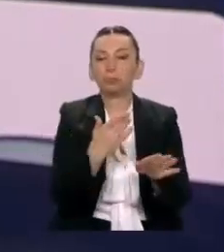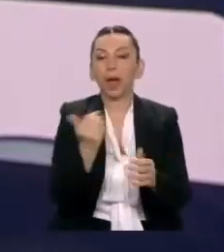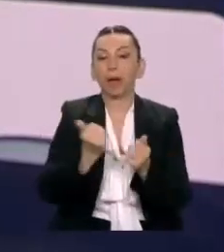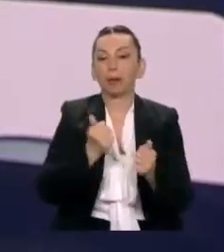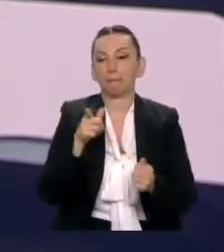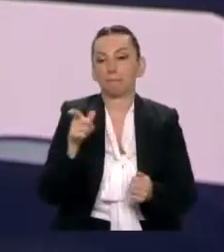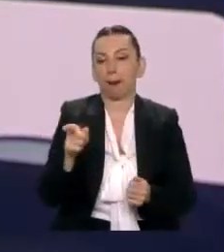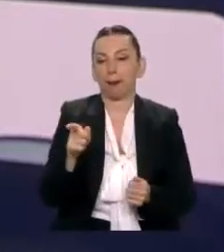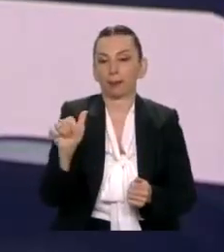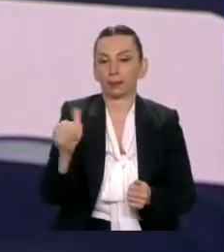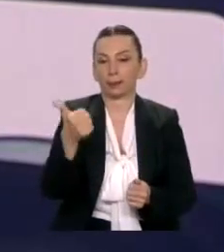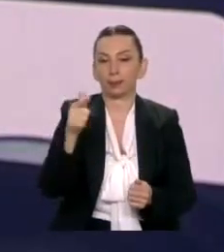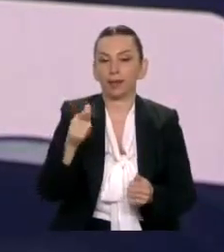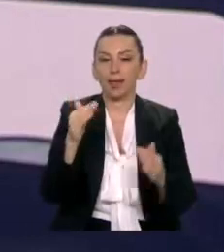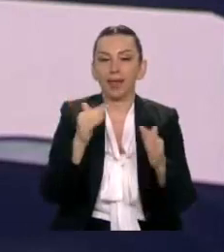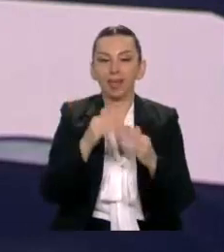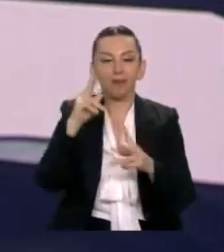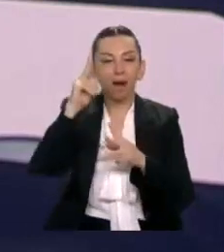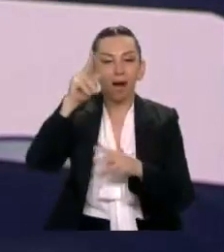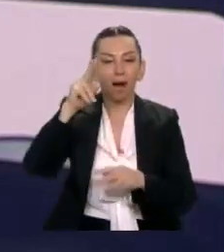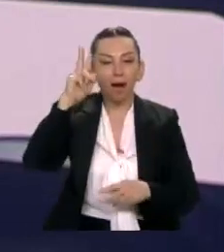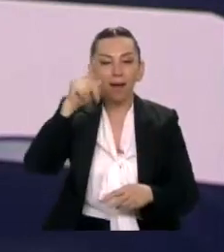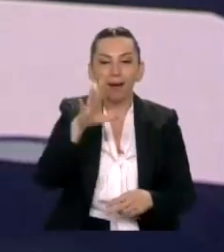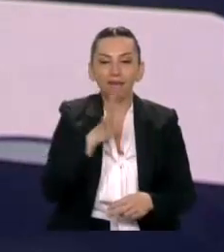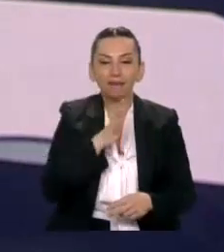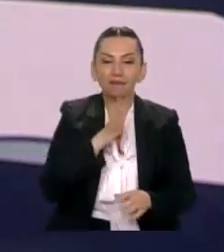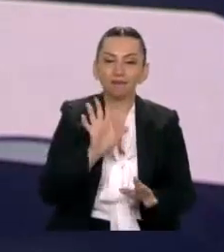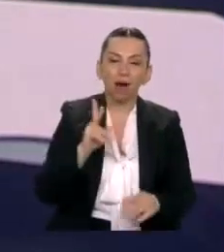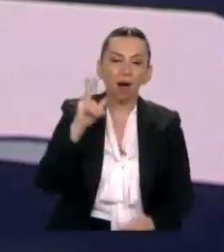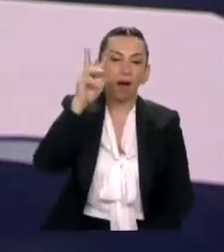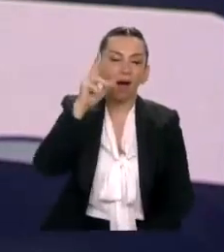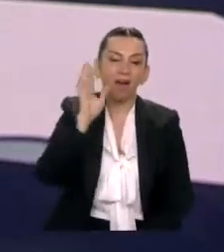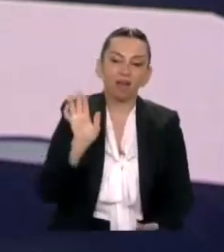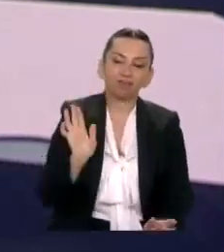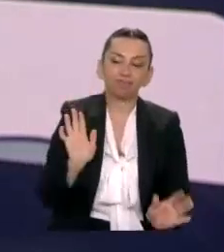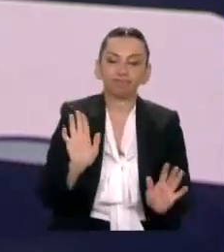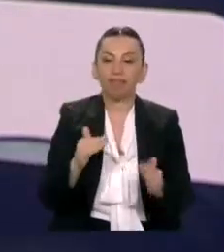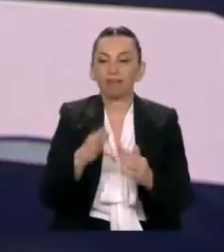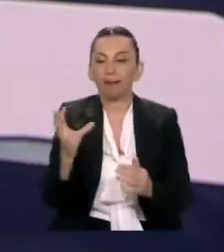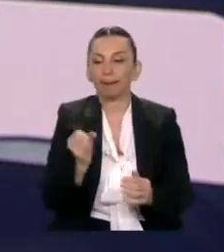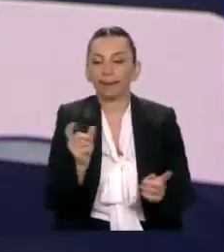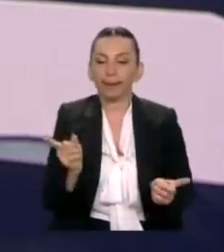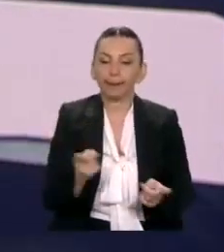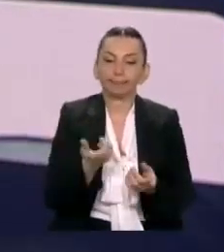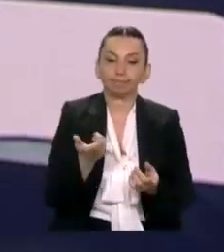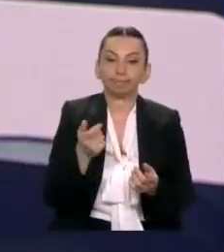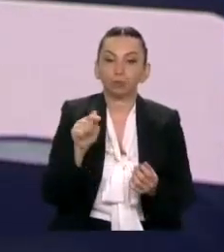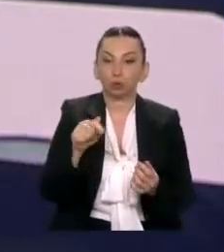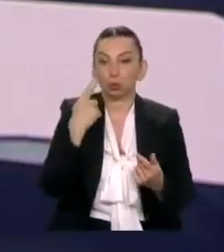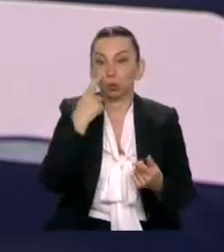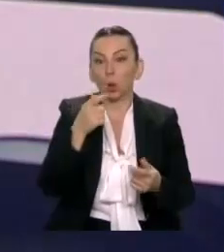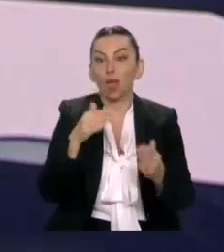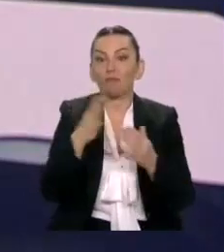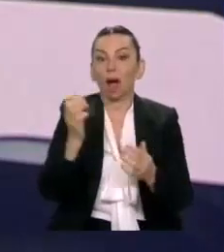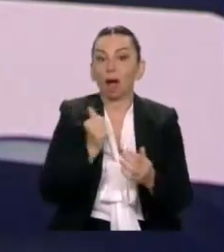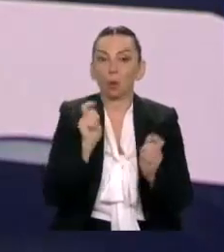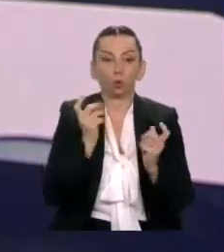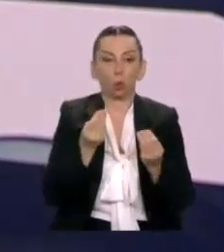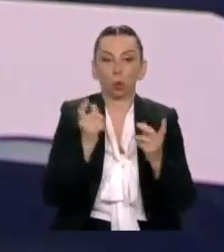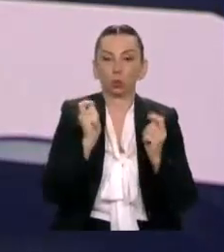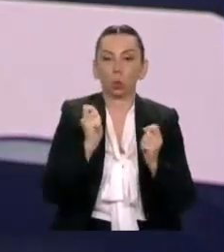seyirciler. Özellikle de ev hayali kurup sadece hayalle kalanlar, ev alamayanlar mümkün değil çünkü. Yatırım için